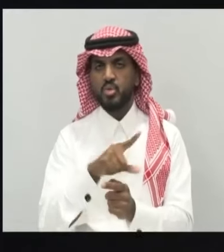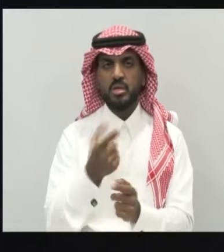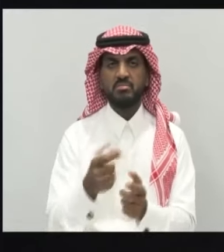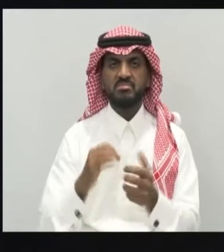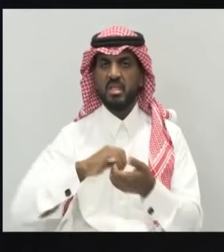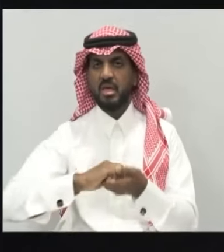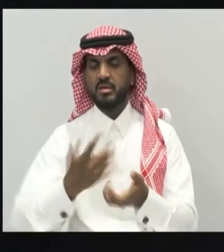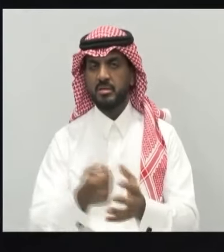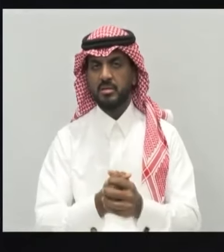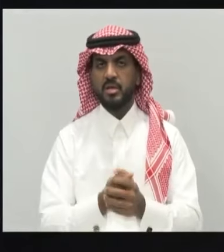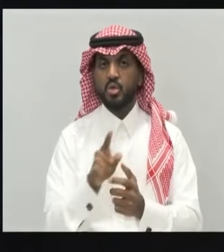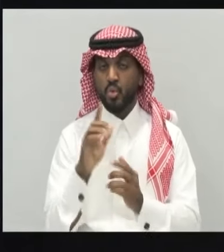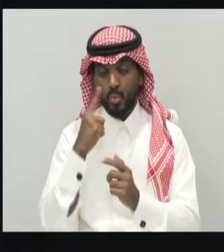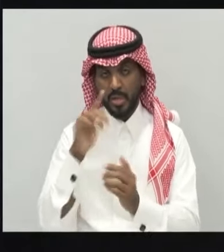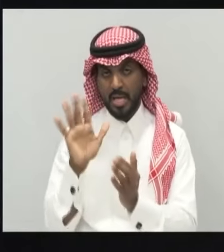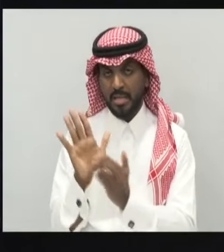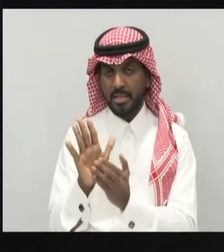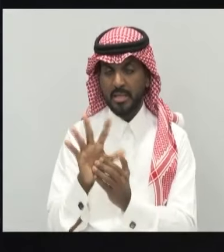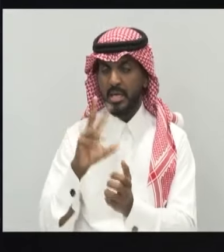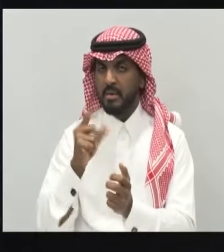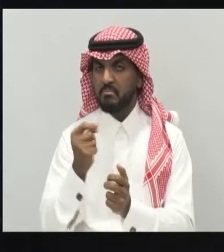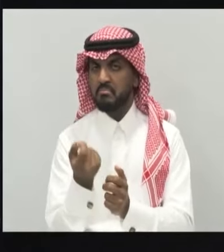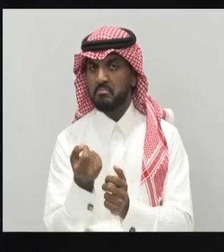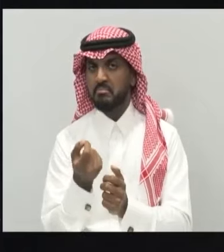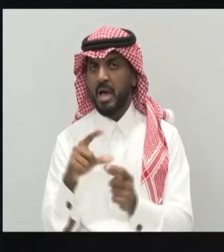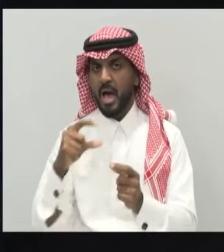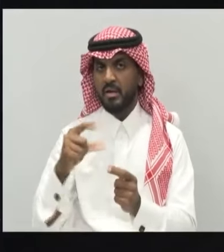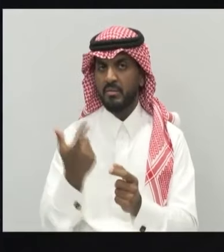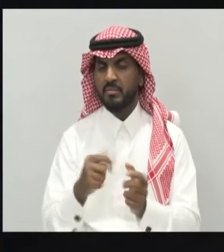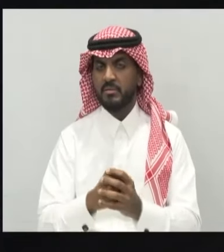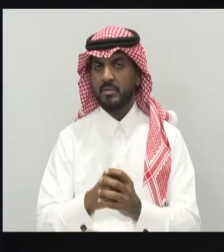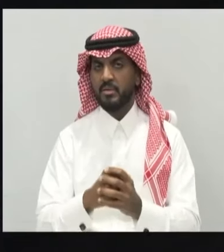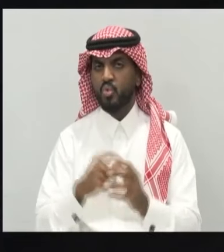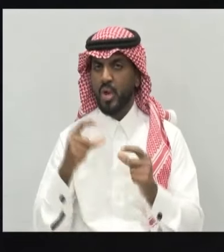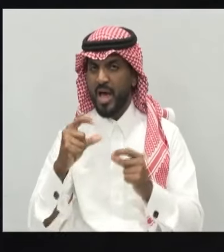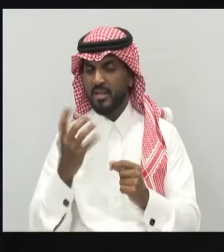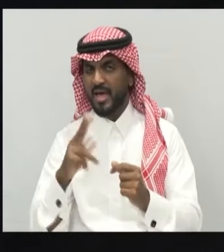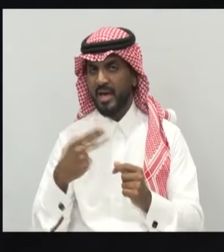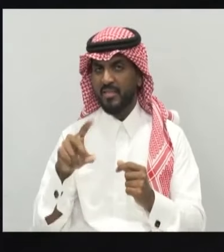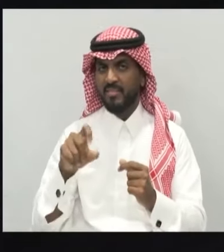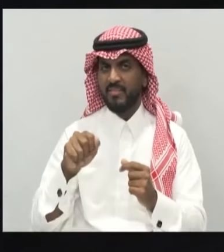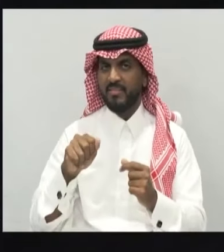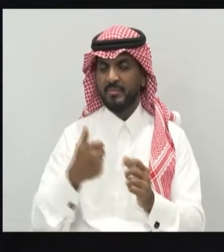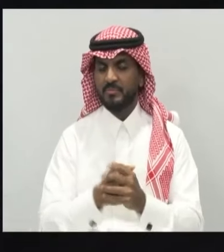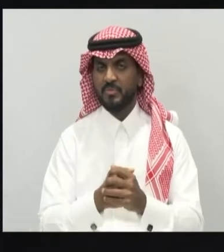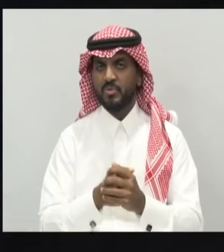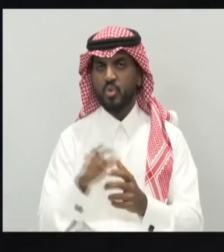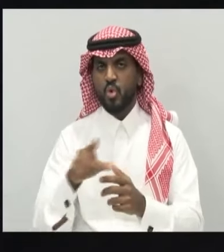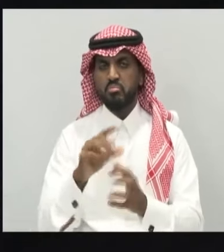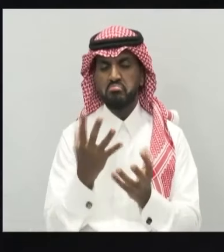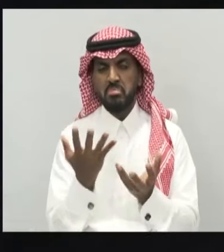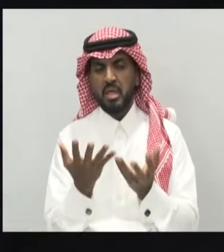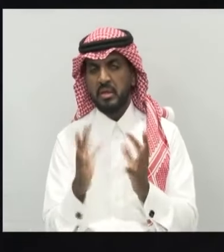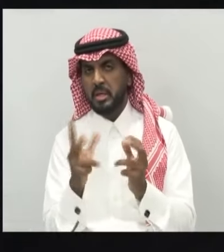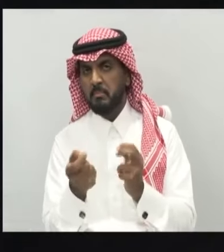زميلك انت انظر الى يدك كم تتوقع عرضها ها يا ابطال كل يقدر